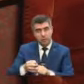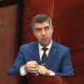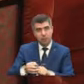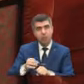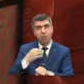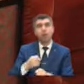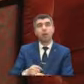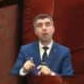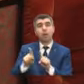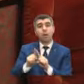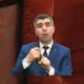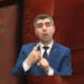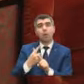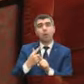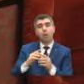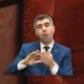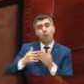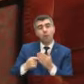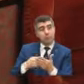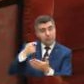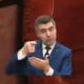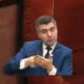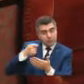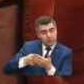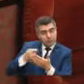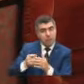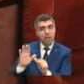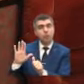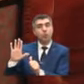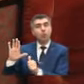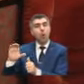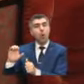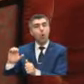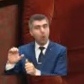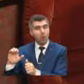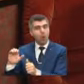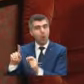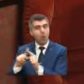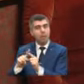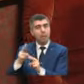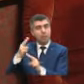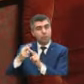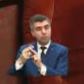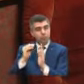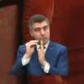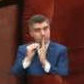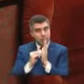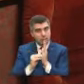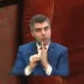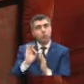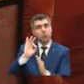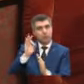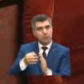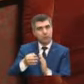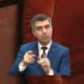ايام متصله او غير متصله من الاشتراك خلال 6 اشهر مدنيه من التسجيل يستفيد من تعويض عن كل ولد متكفل